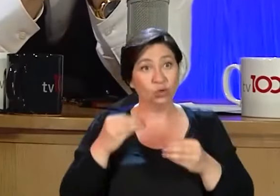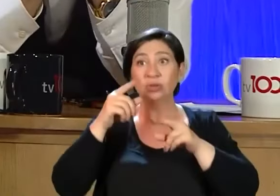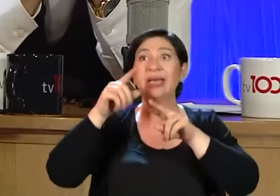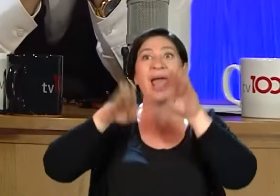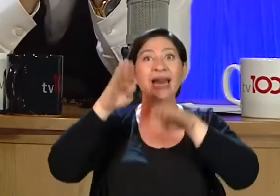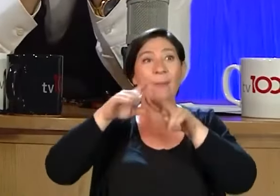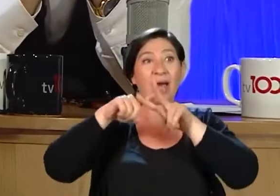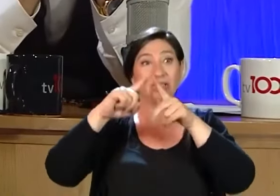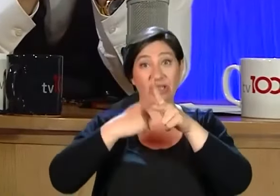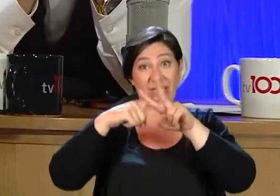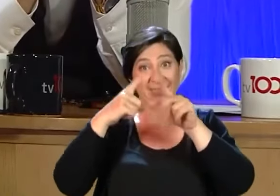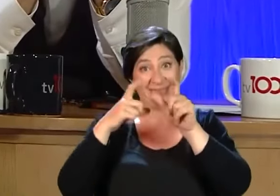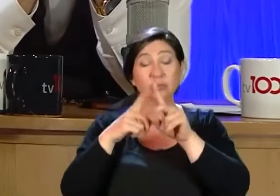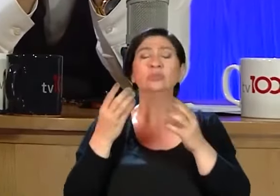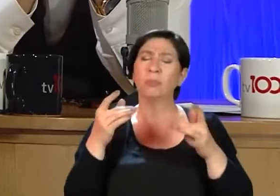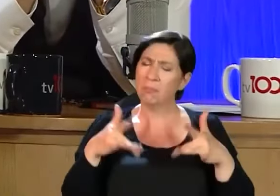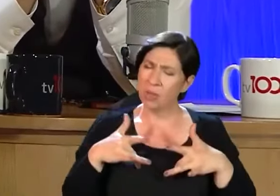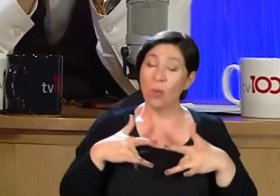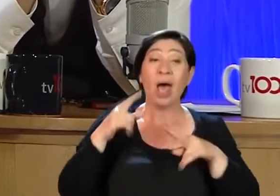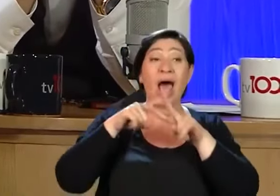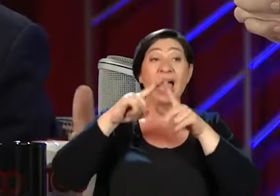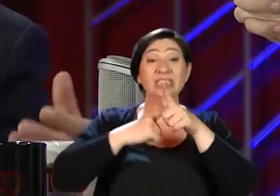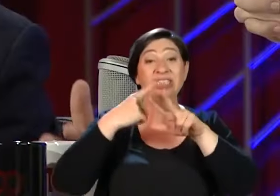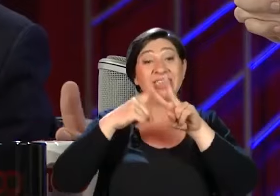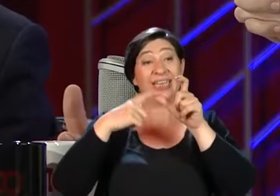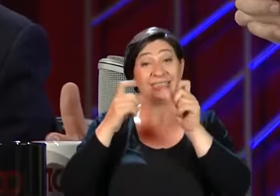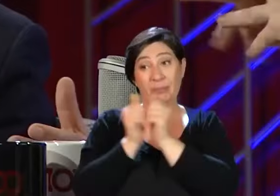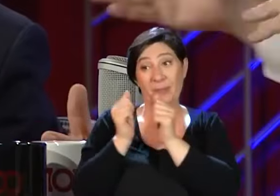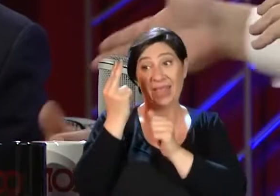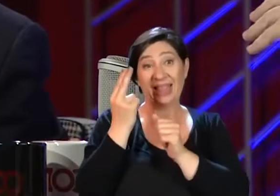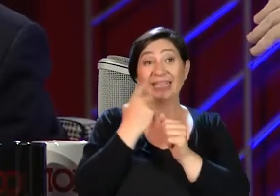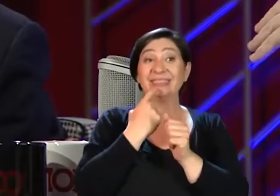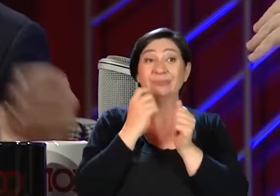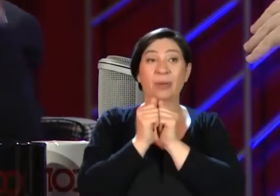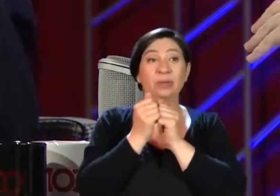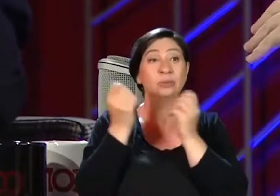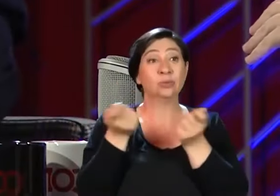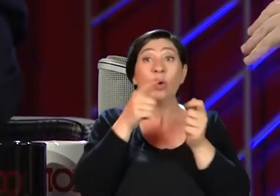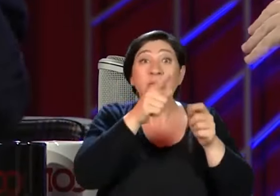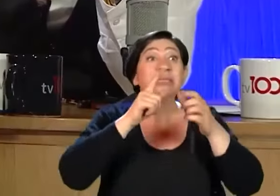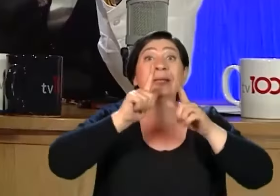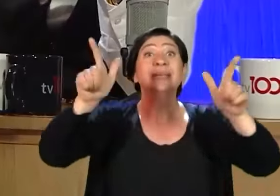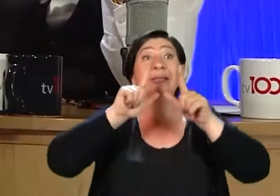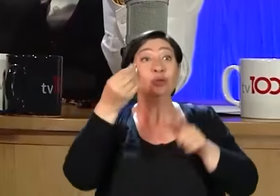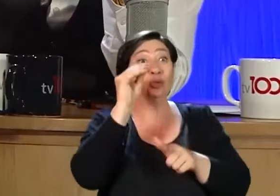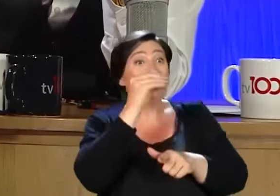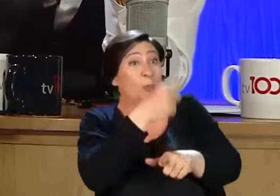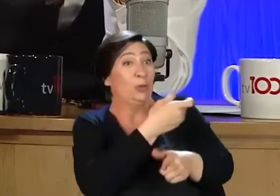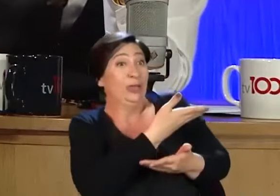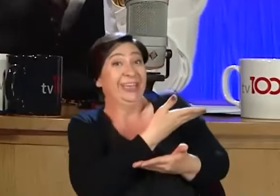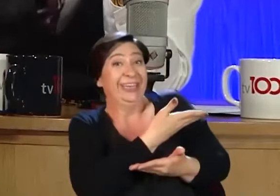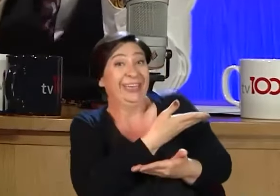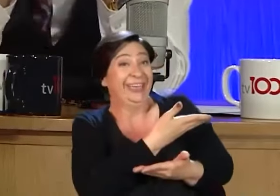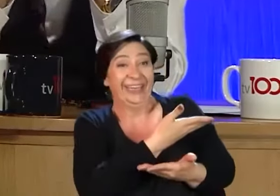ajansınız? Gayet memnunum ama şöyle, ajansımızla 7 yıldır çalıştığım aslında. İyi de çocuk buldu sloganı.